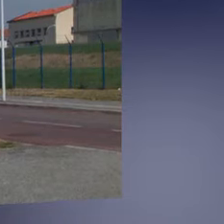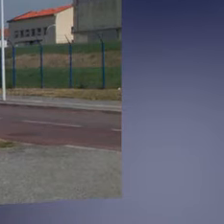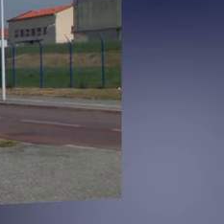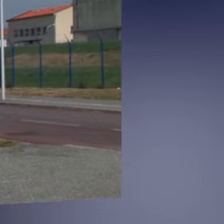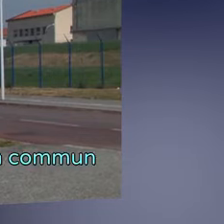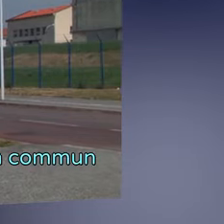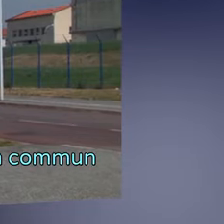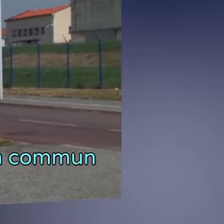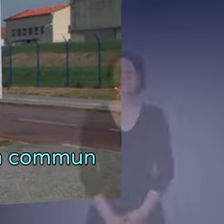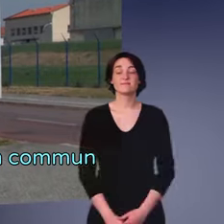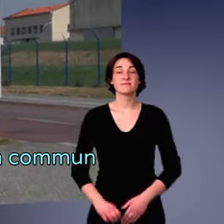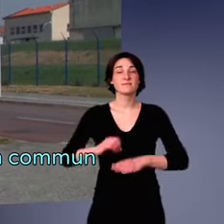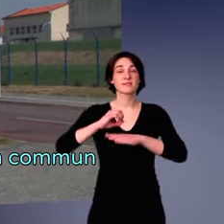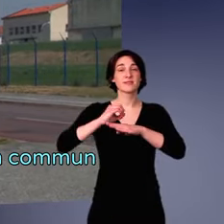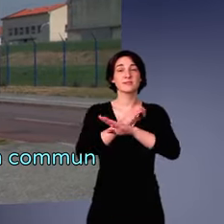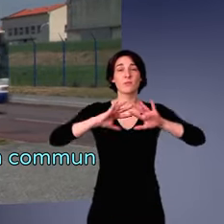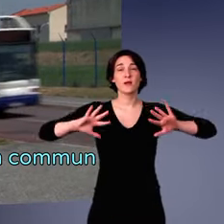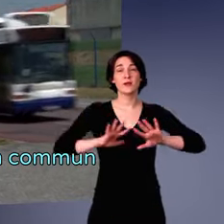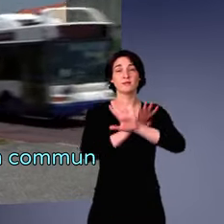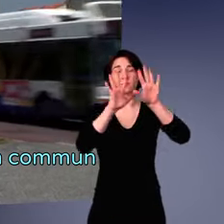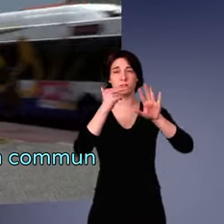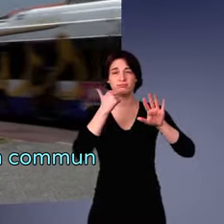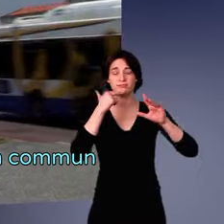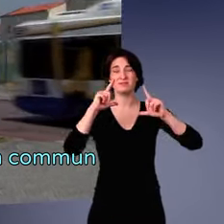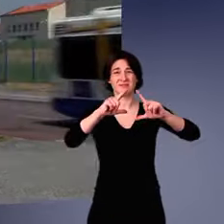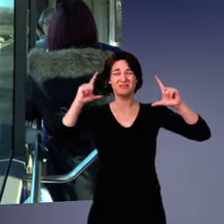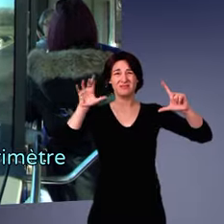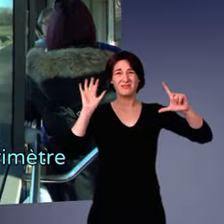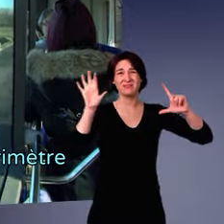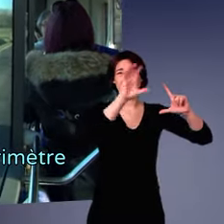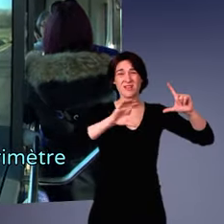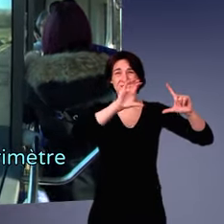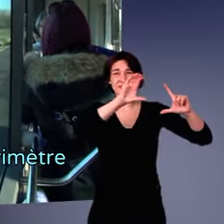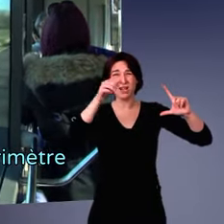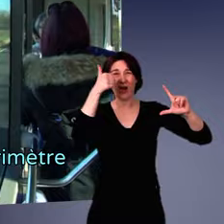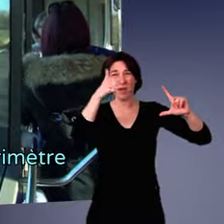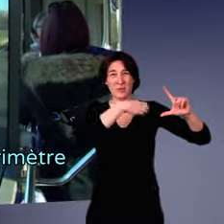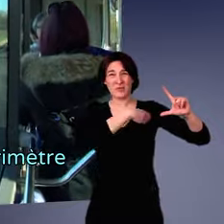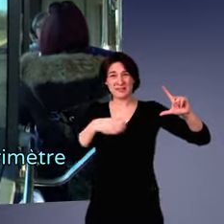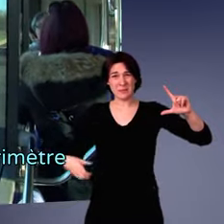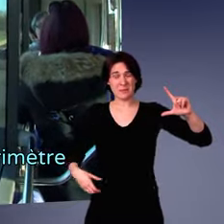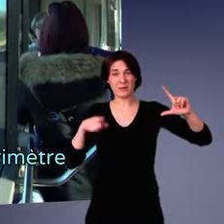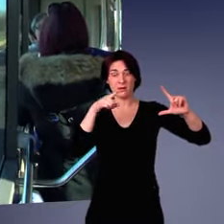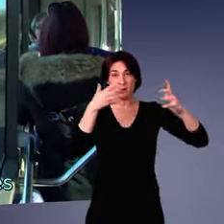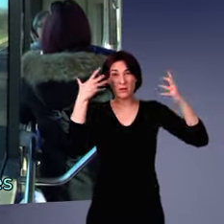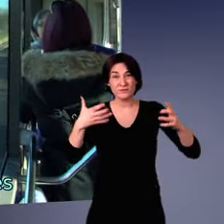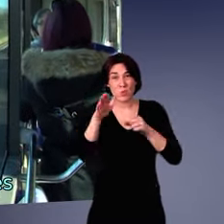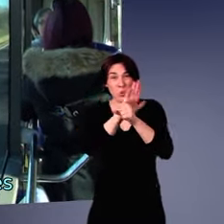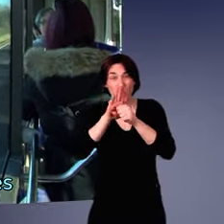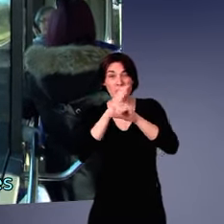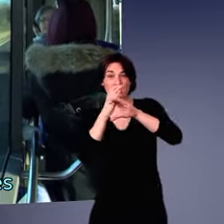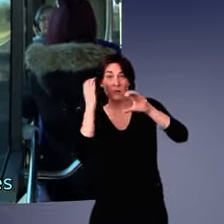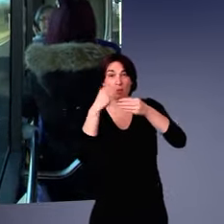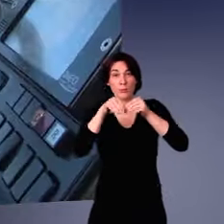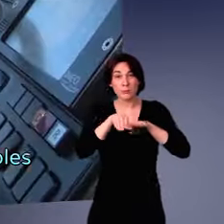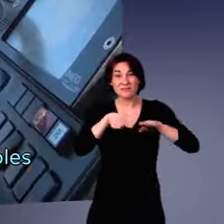handicap pour un réseau de transport en commun de la taille de ticoo qui dessert un très grand périmètre de 101 communes rendre tous les